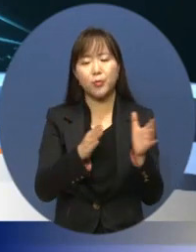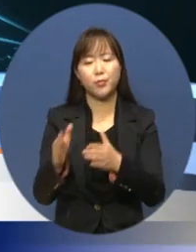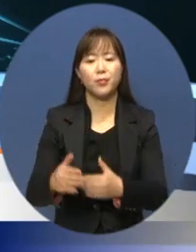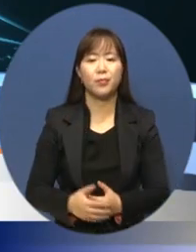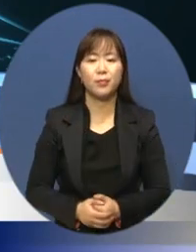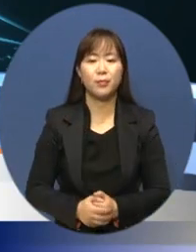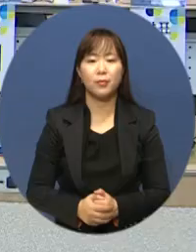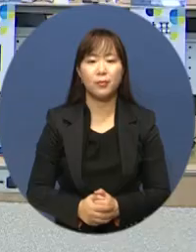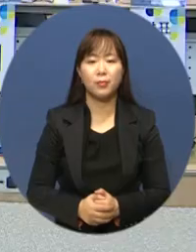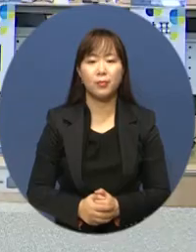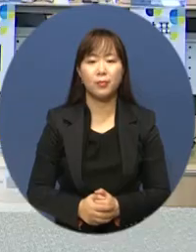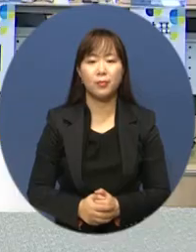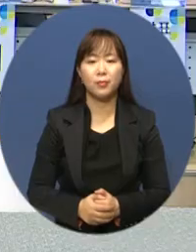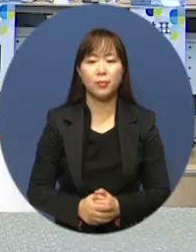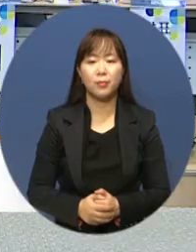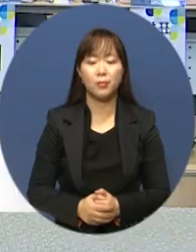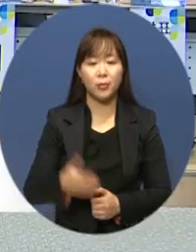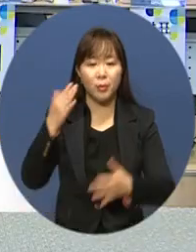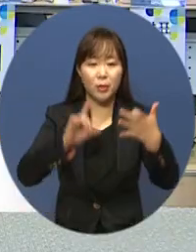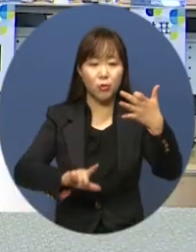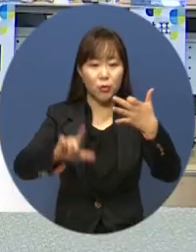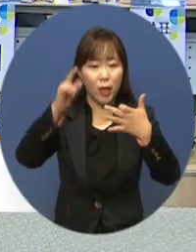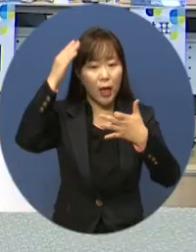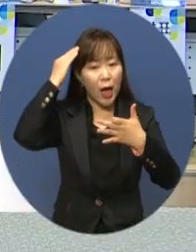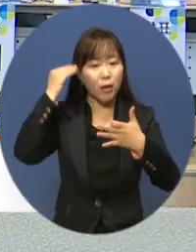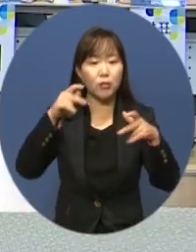마련됐습니다. 지난 19일